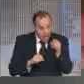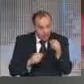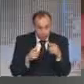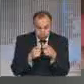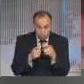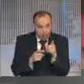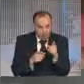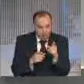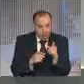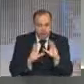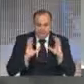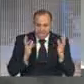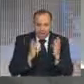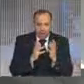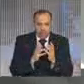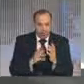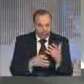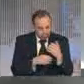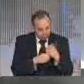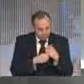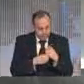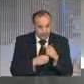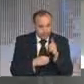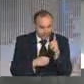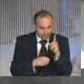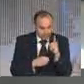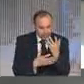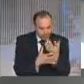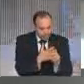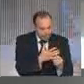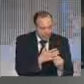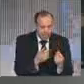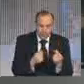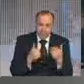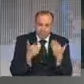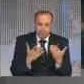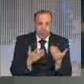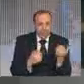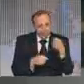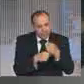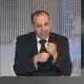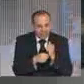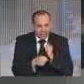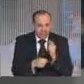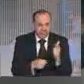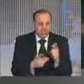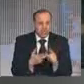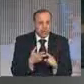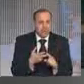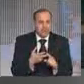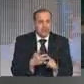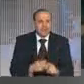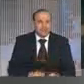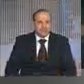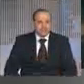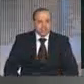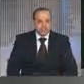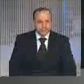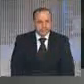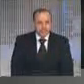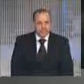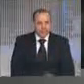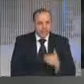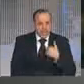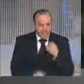المؤسسه الفضاء المحتضن لهم في ظل غياب الامكانيات لبحث مشاريع خارج المؤسسه